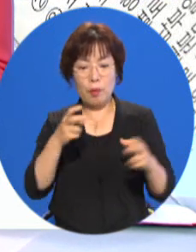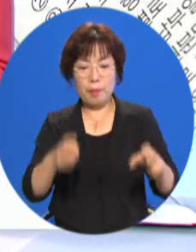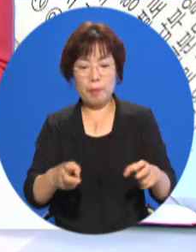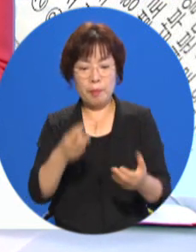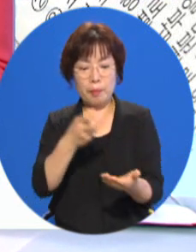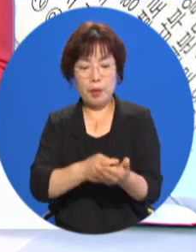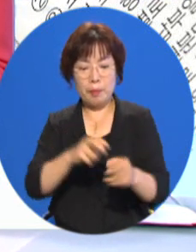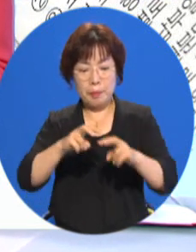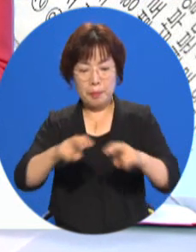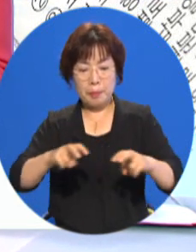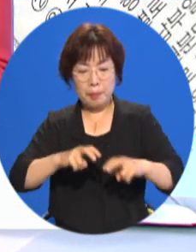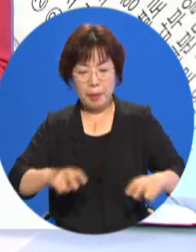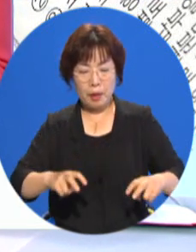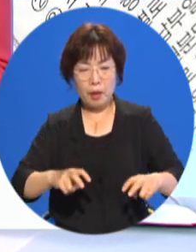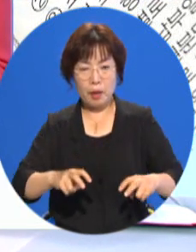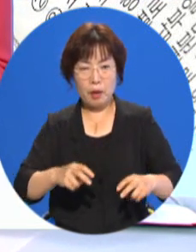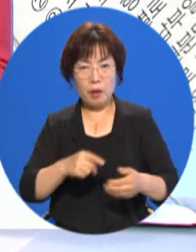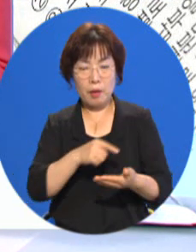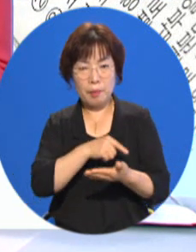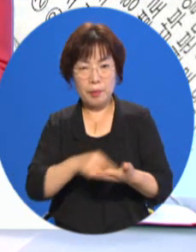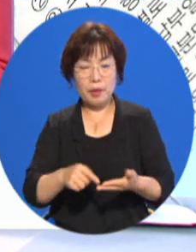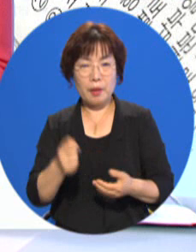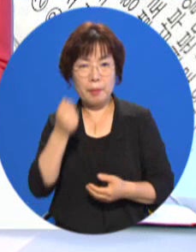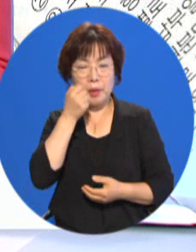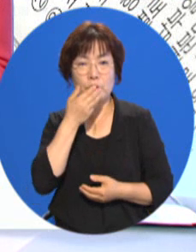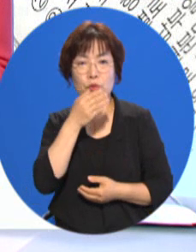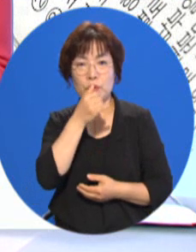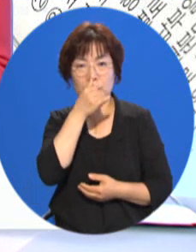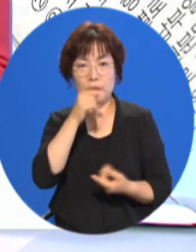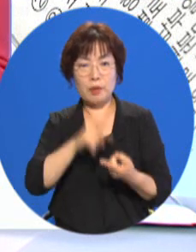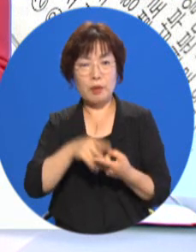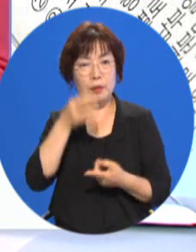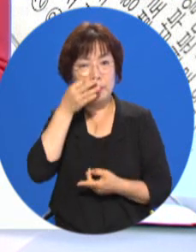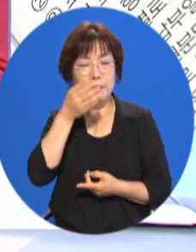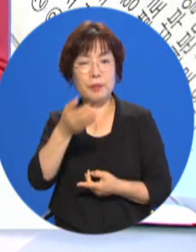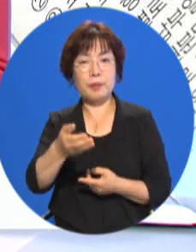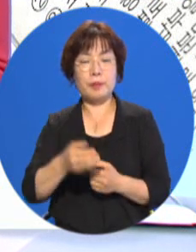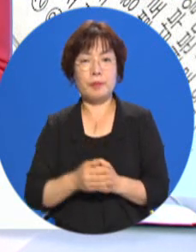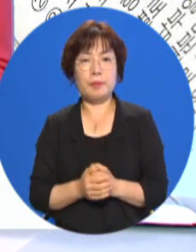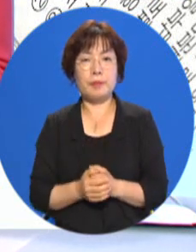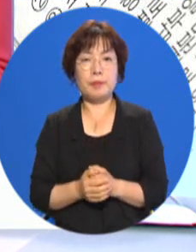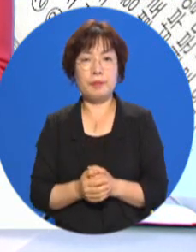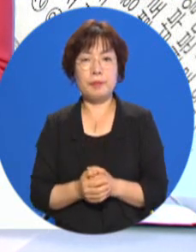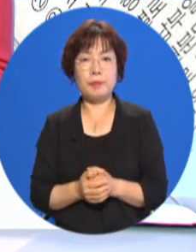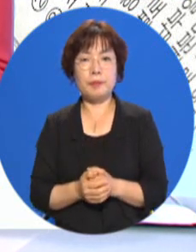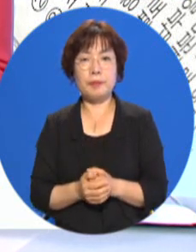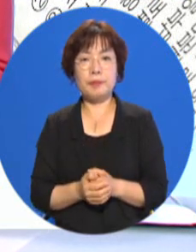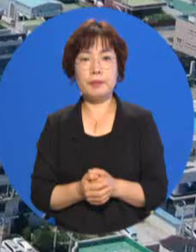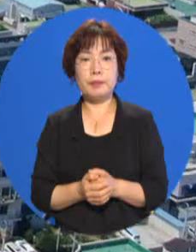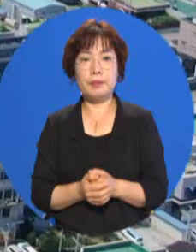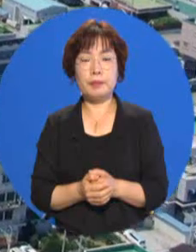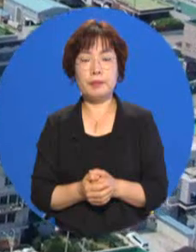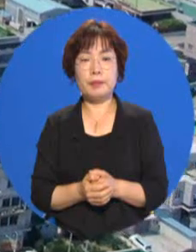잘 따져보지 않으면 큰 손해를 볼 수도 있습니다. 조희원 기자가 자세한 내용 취재했습니다.